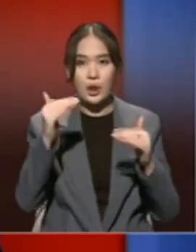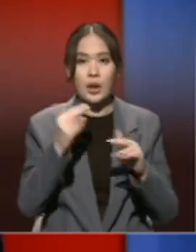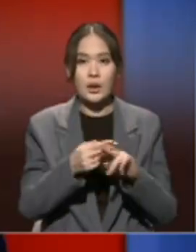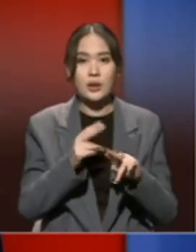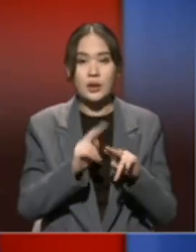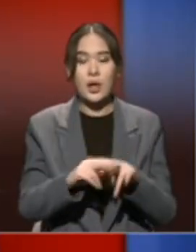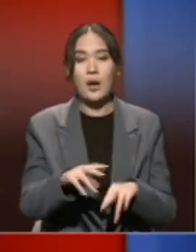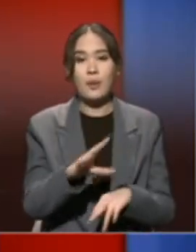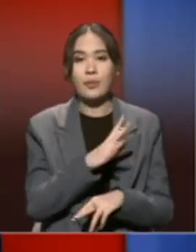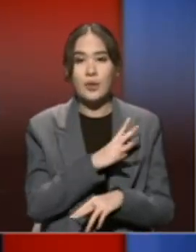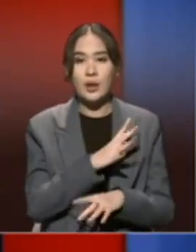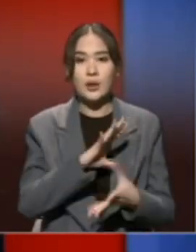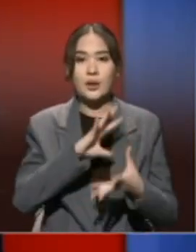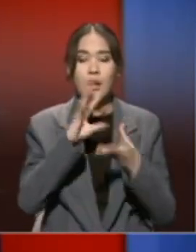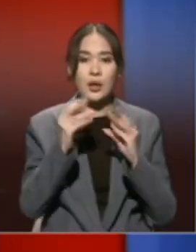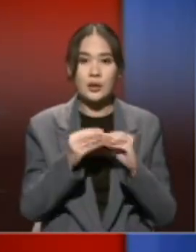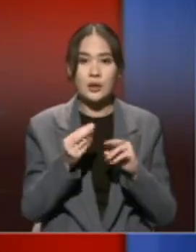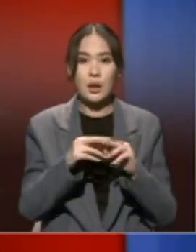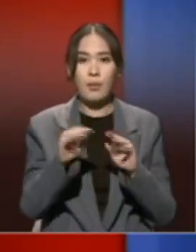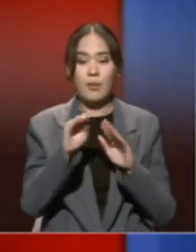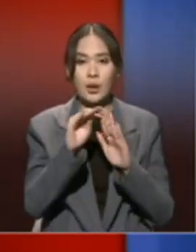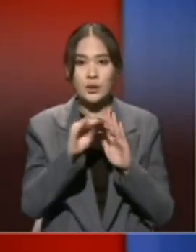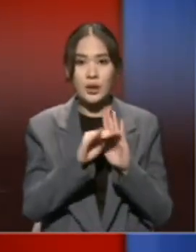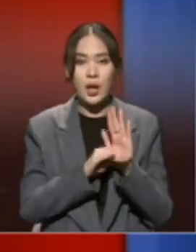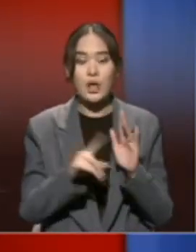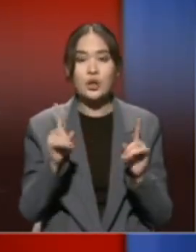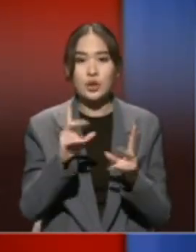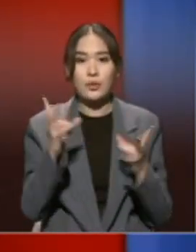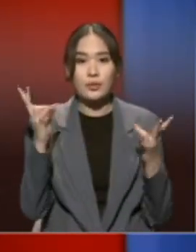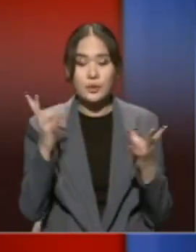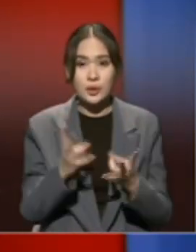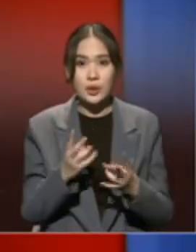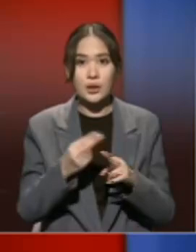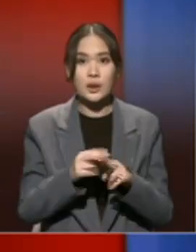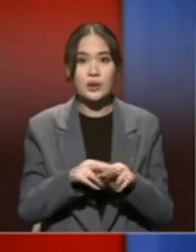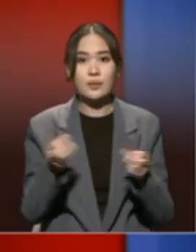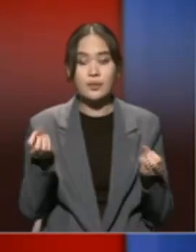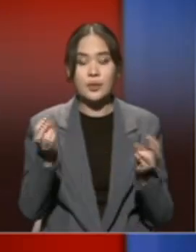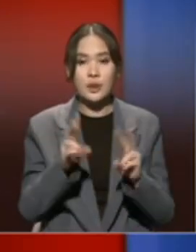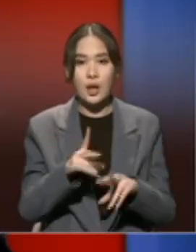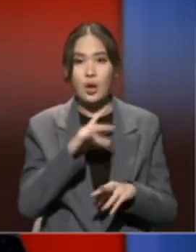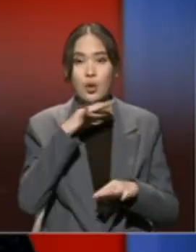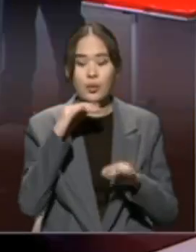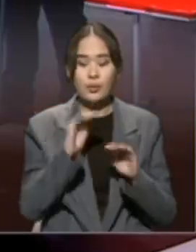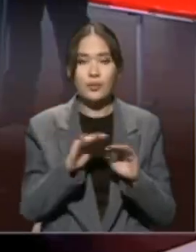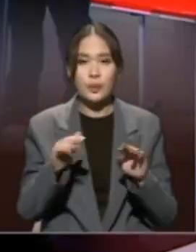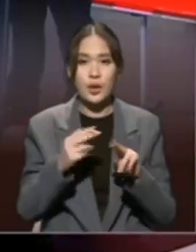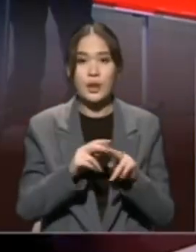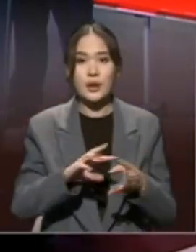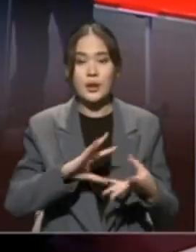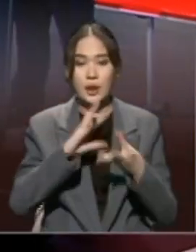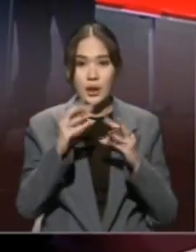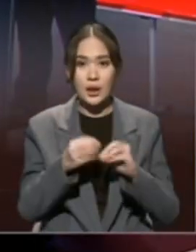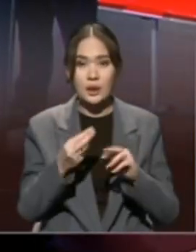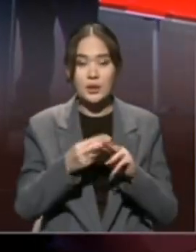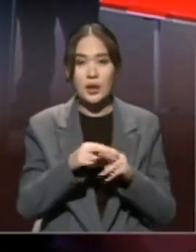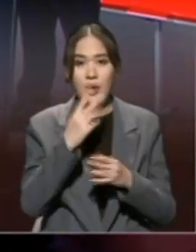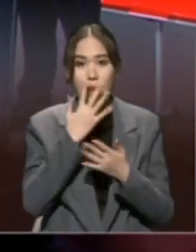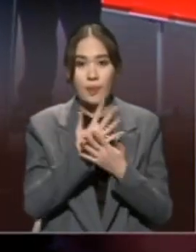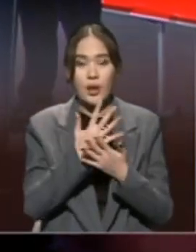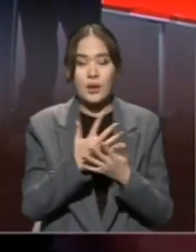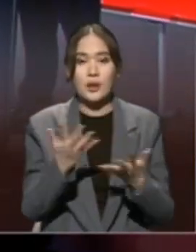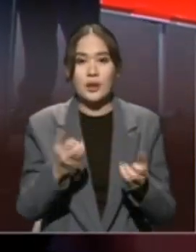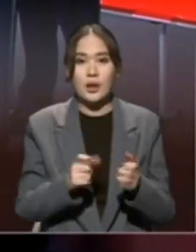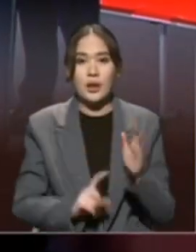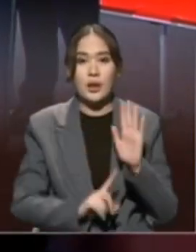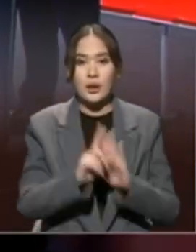еркін нарыққа беруіміз керек. Мына бағдарламалар болу керек. Арнайы жаңағындай көпбалалы отбасыға тағы да басқа деген сияқты. Ал негізгі басым бөлігі алатынды оны